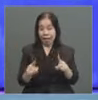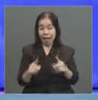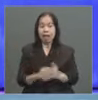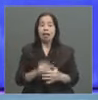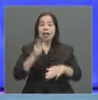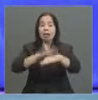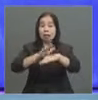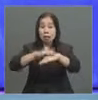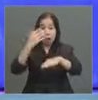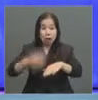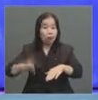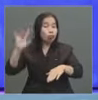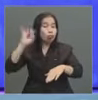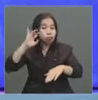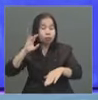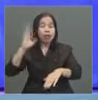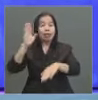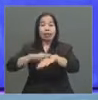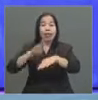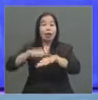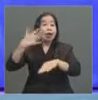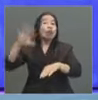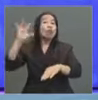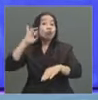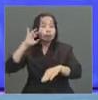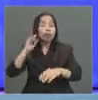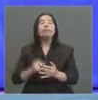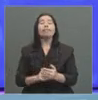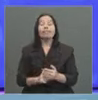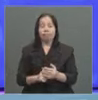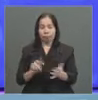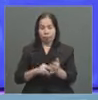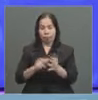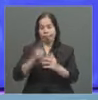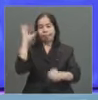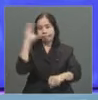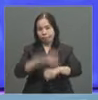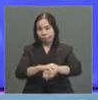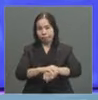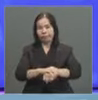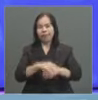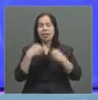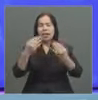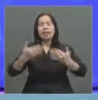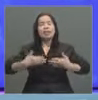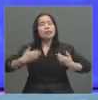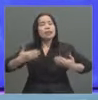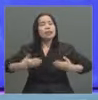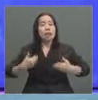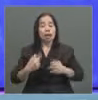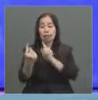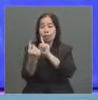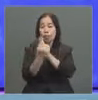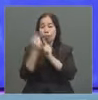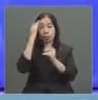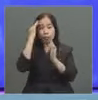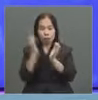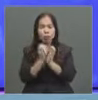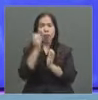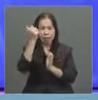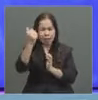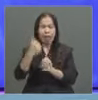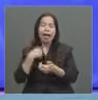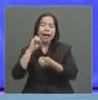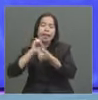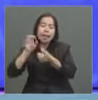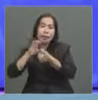ตือนแล้วไม่เชื่อฟังผมนำเรียนเมื่อกี้ครับก็ต้องดำเนินคดีเพราะฉะนั้นสบายใจครับเจอเจ้าหน้าที่รับฟังคำแน